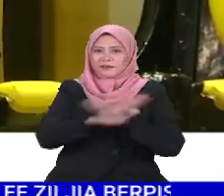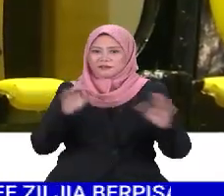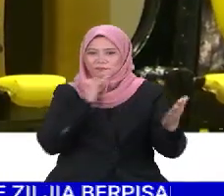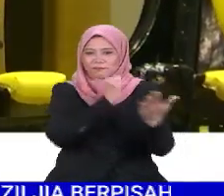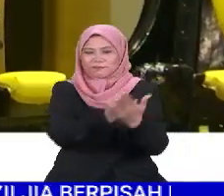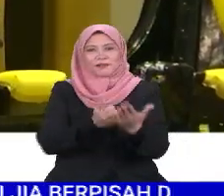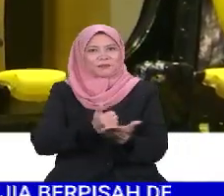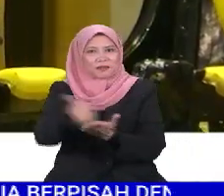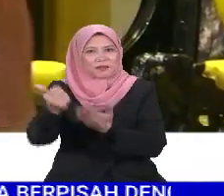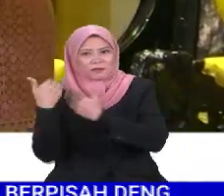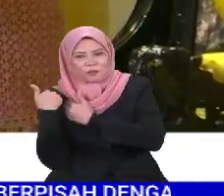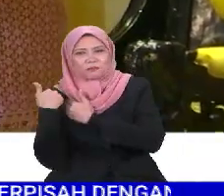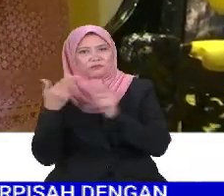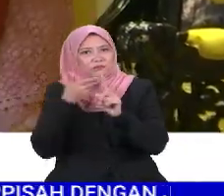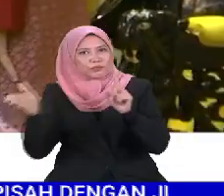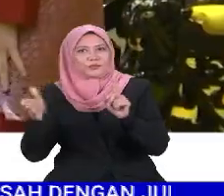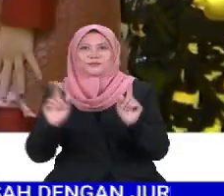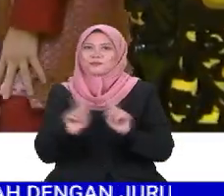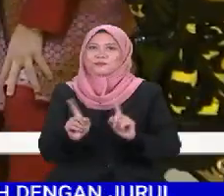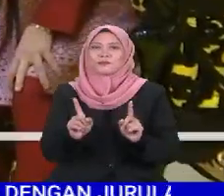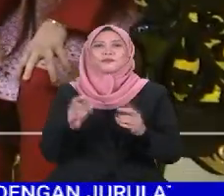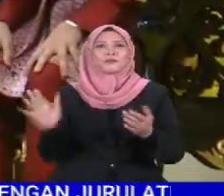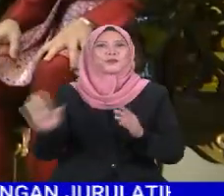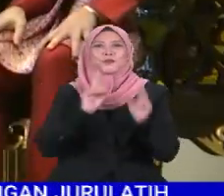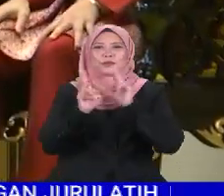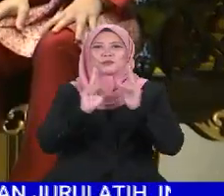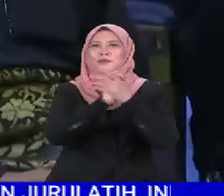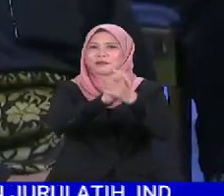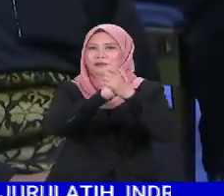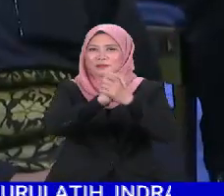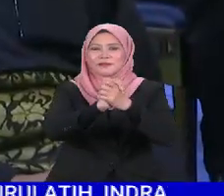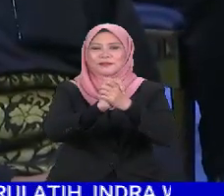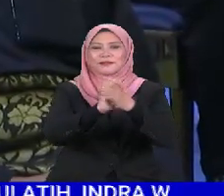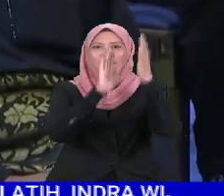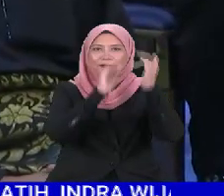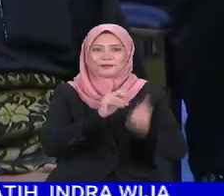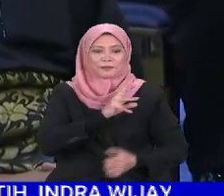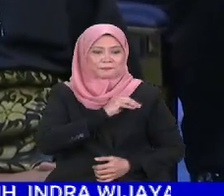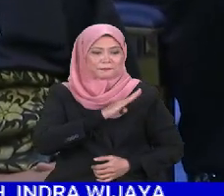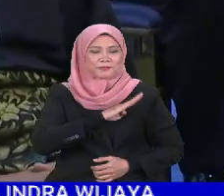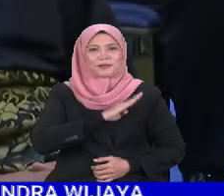mengkhianati amanah yang diberi. Baginda turut menzahirkan ucapan tahniah dan mengharap agar Menteri